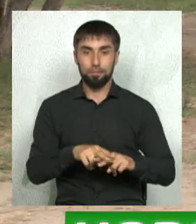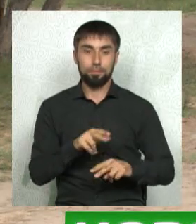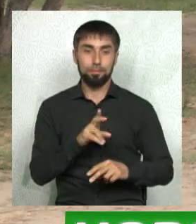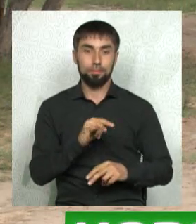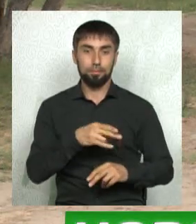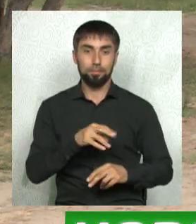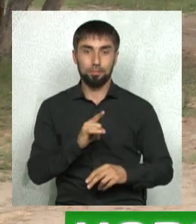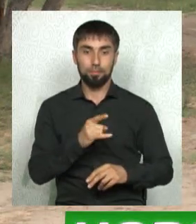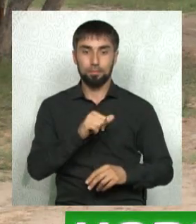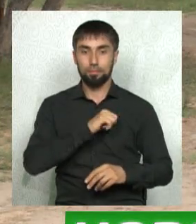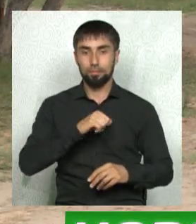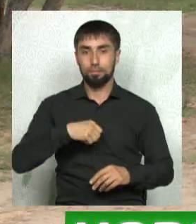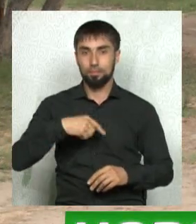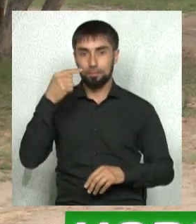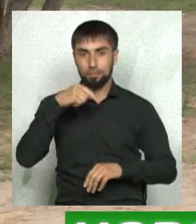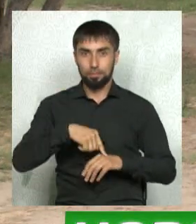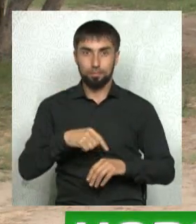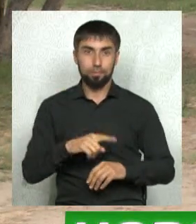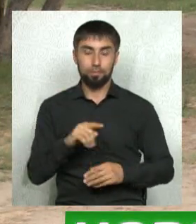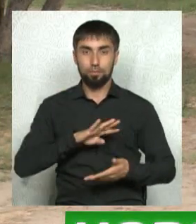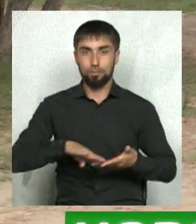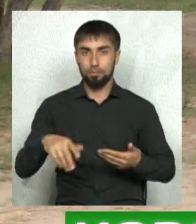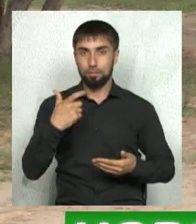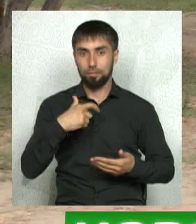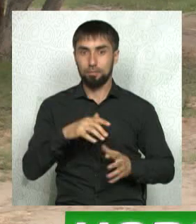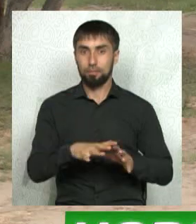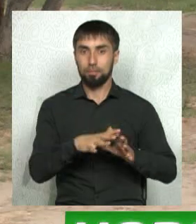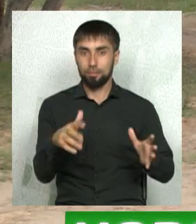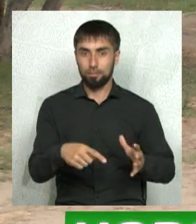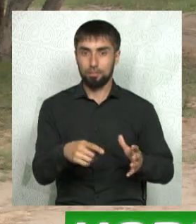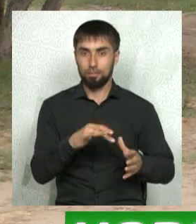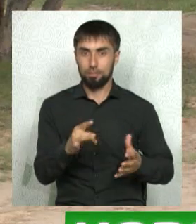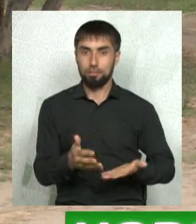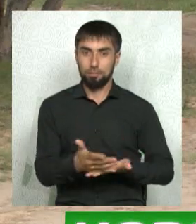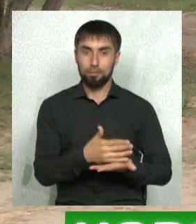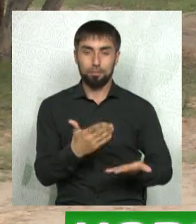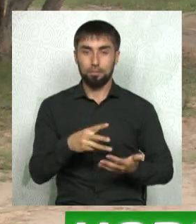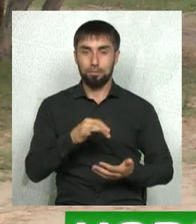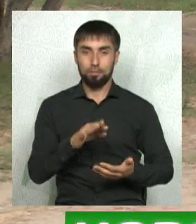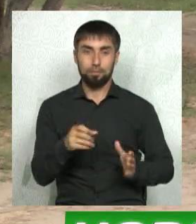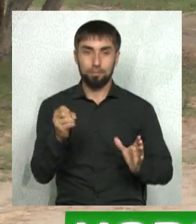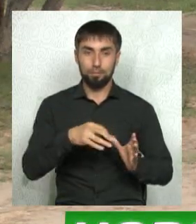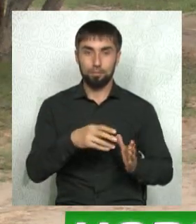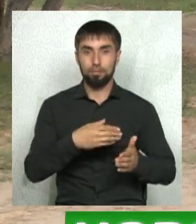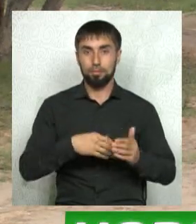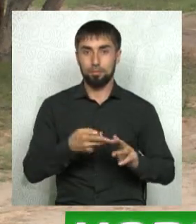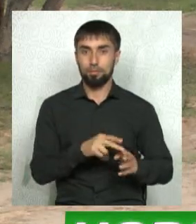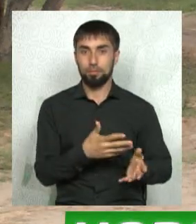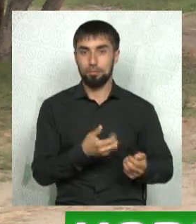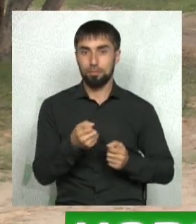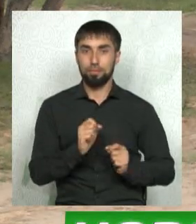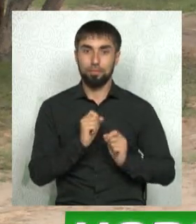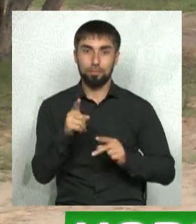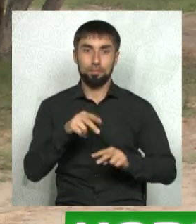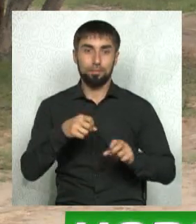бы самосознание, что после себя в кучу хотя бы собрать этот мусор или мешок сложить, унести с собой, где